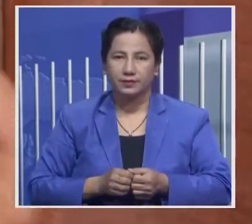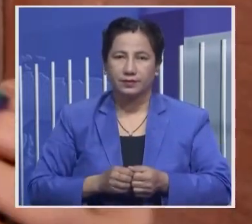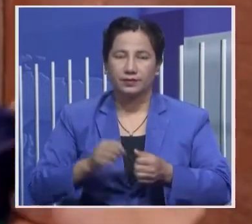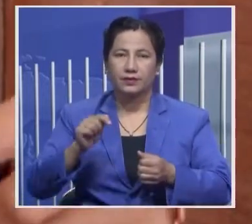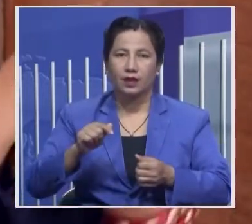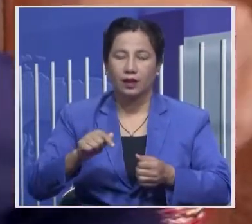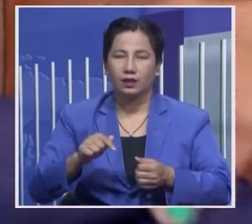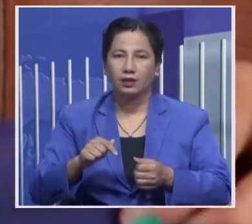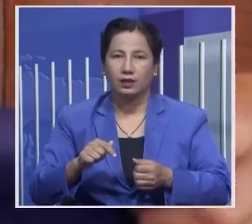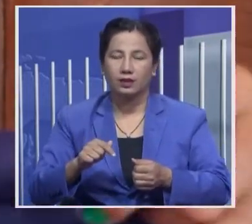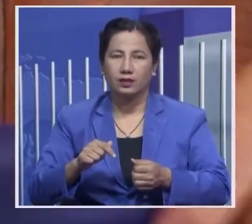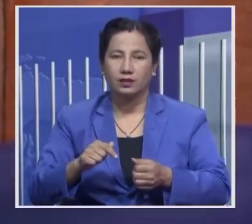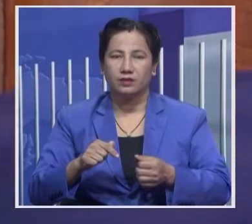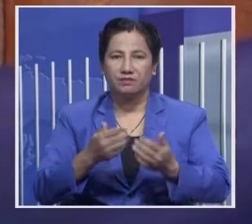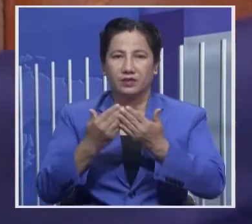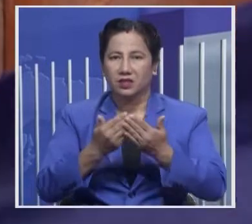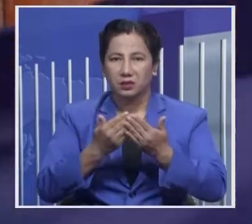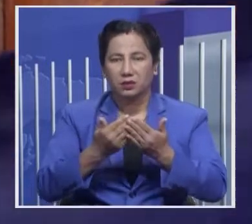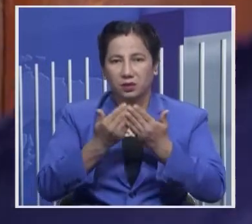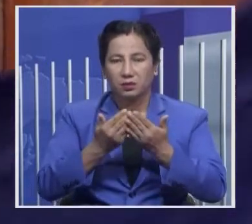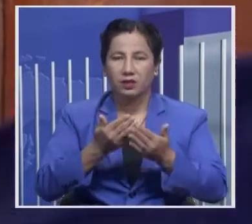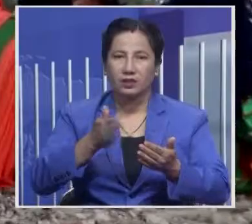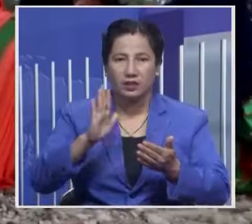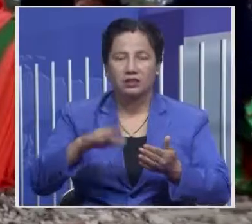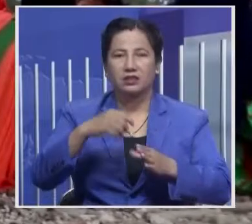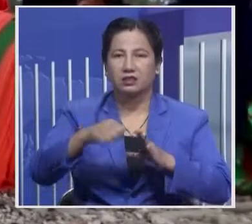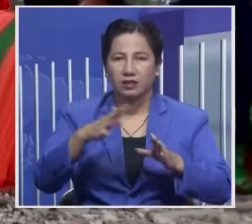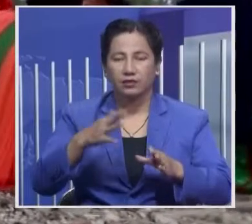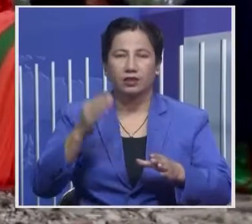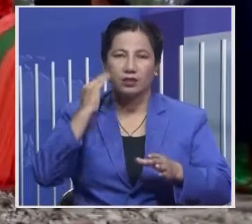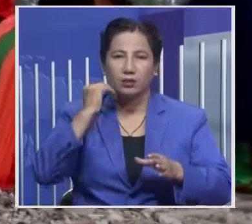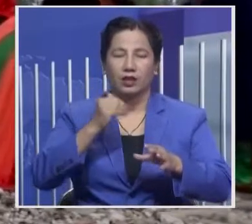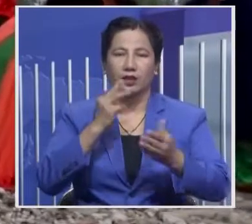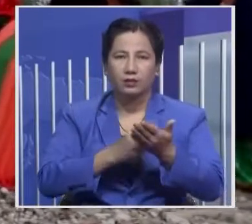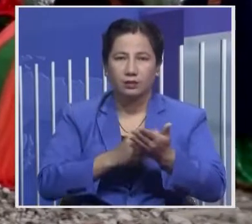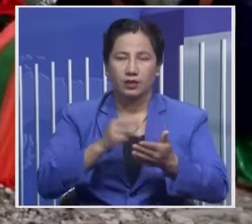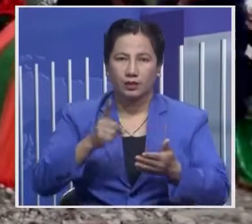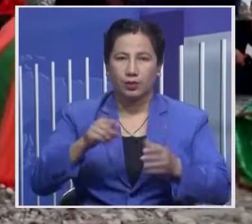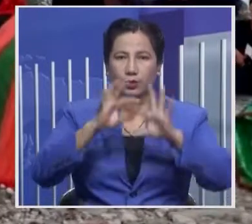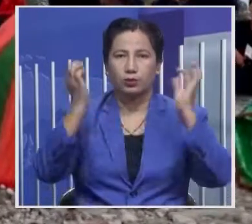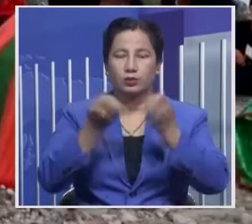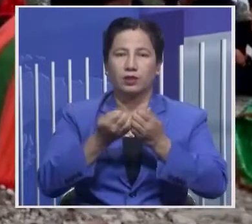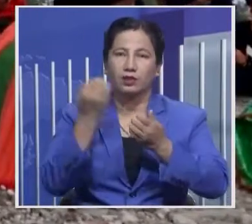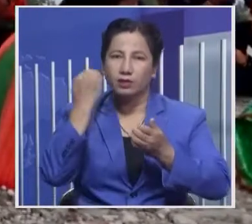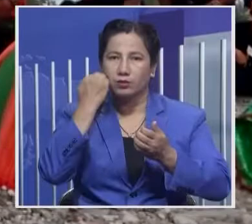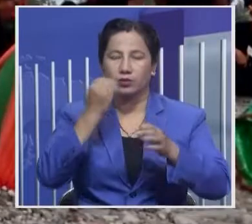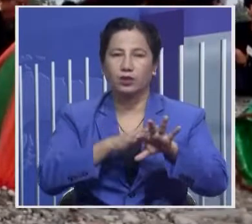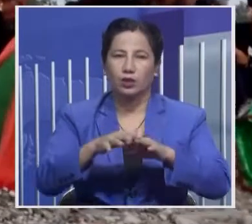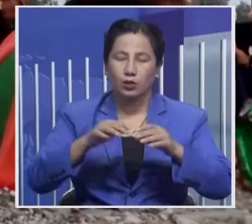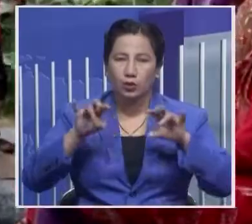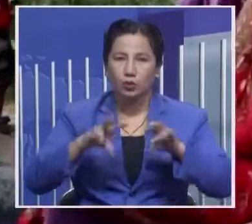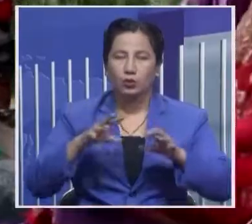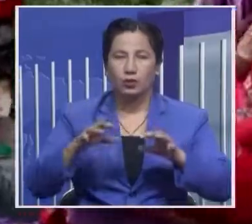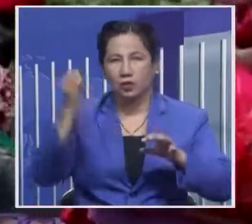आजकल लगता अब स्कूल पढन जात है कोई सिलन की मने ना कर। महिलाहरूको मात्रै होइन, यो समुदायमा पुरुषहरूको पनि छुट्टै पहिरन